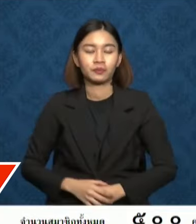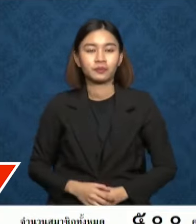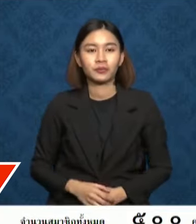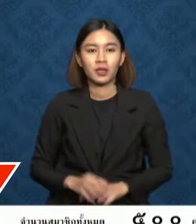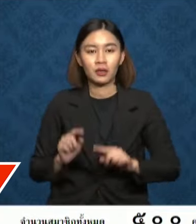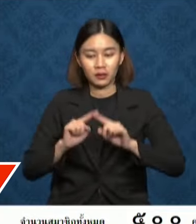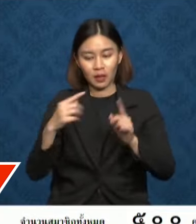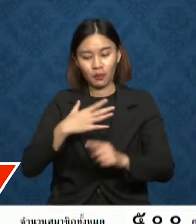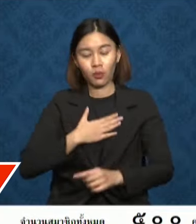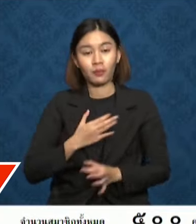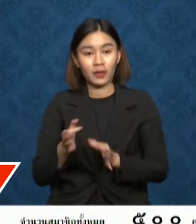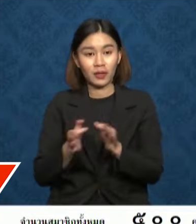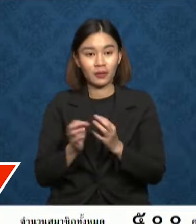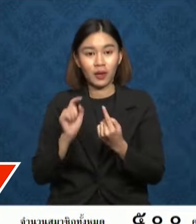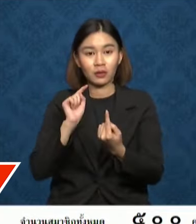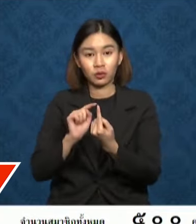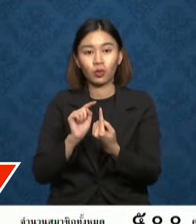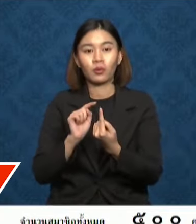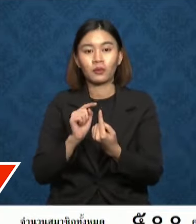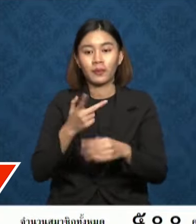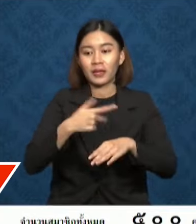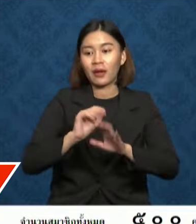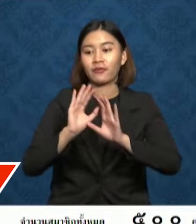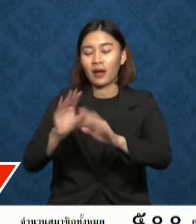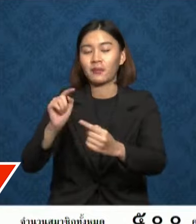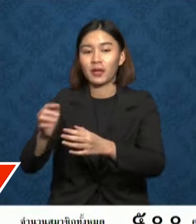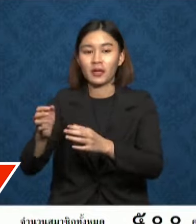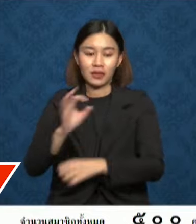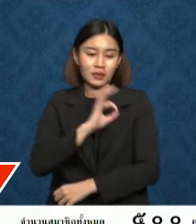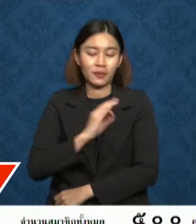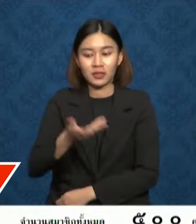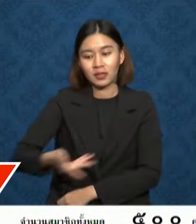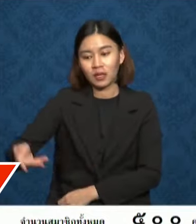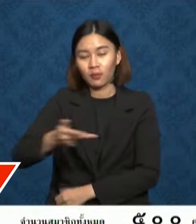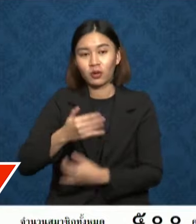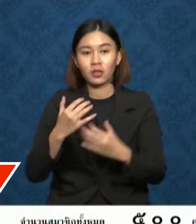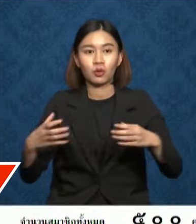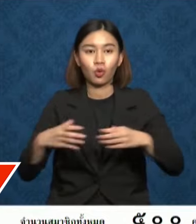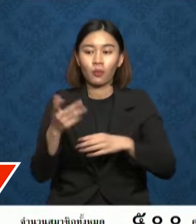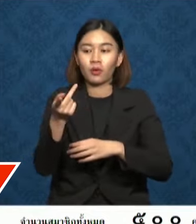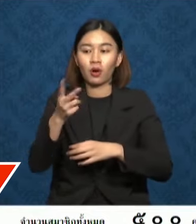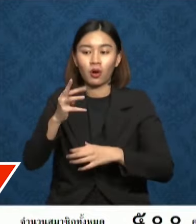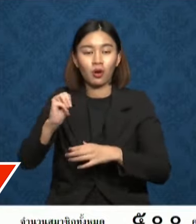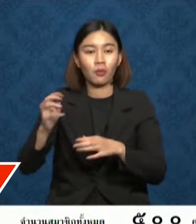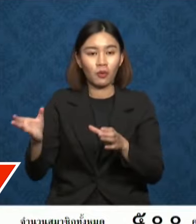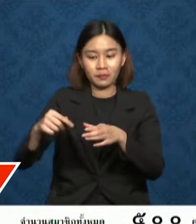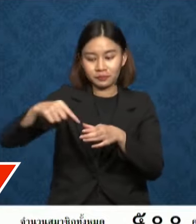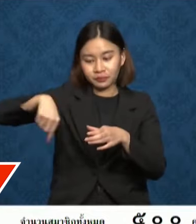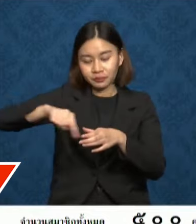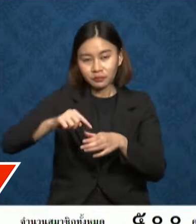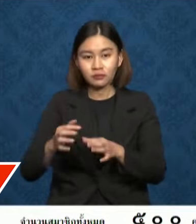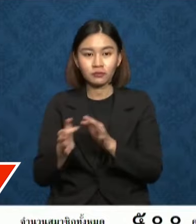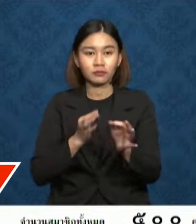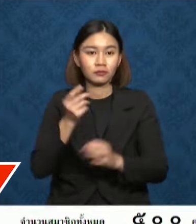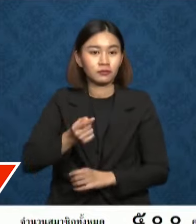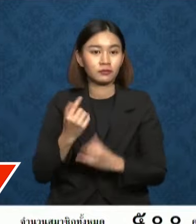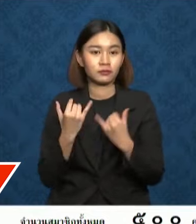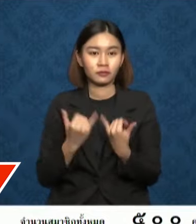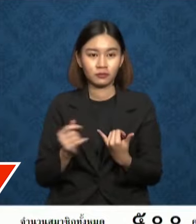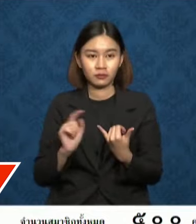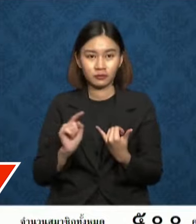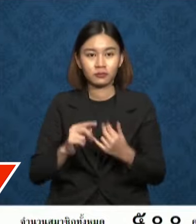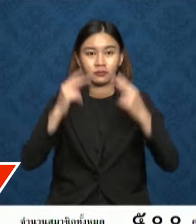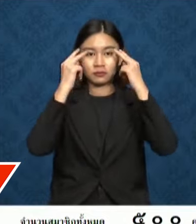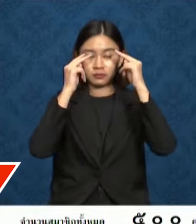กต้องนำเรีนตามข้อทิจรวาปัจุบัน